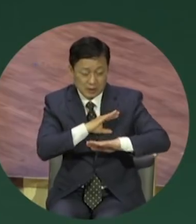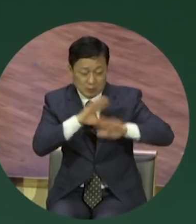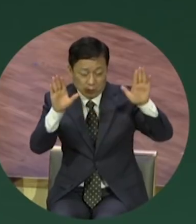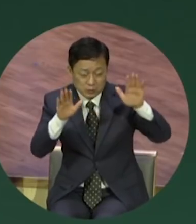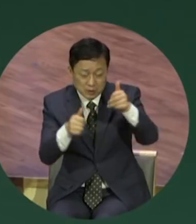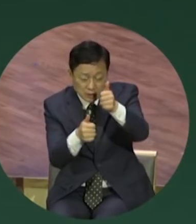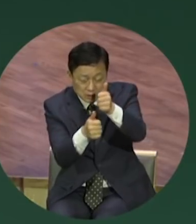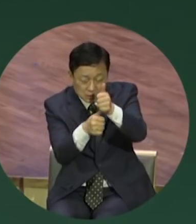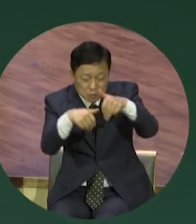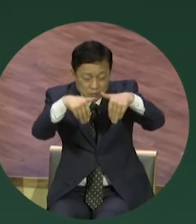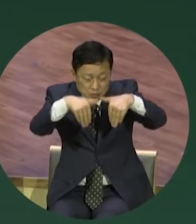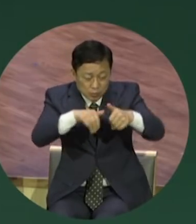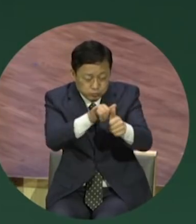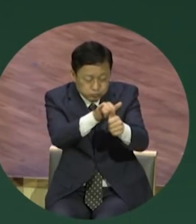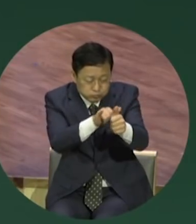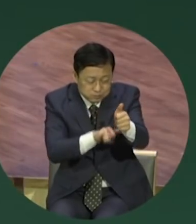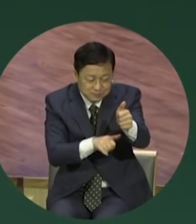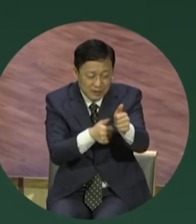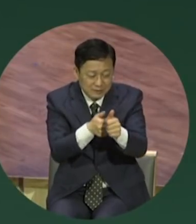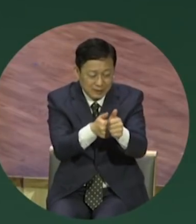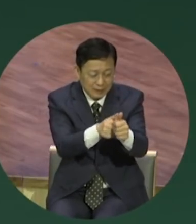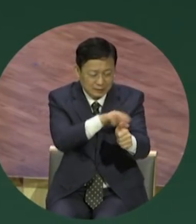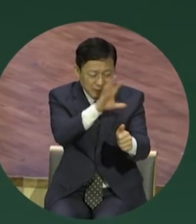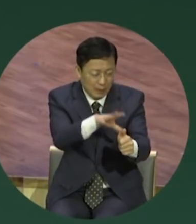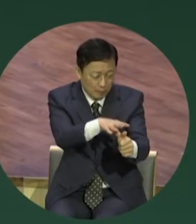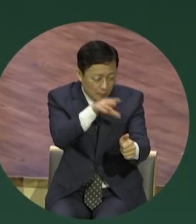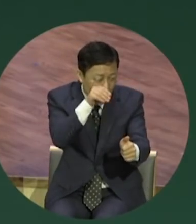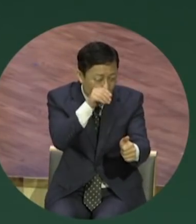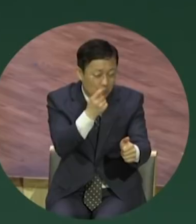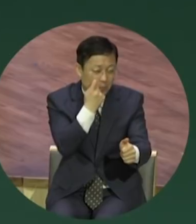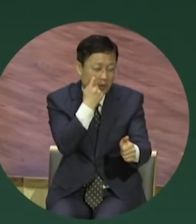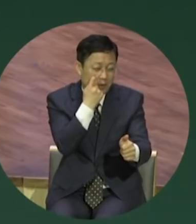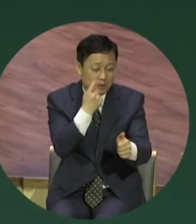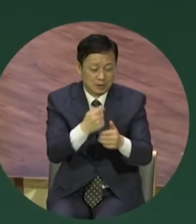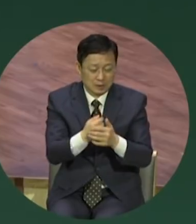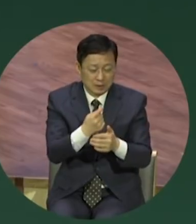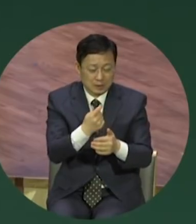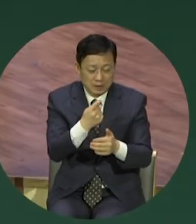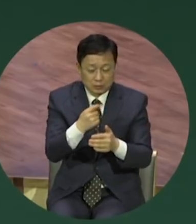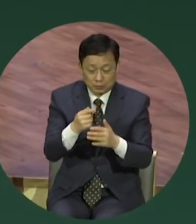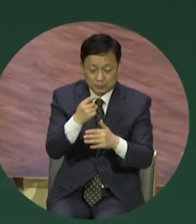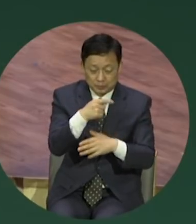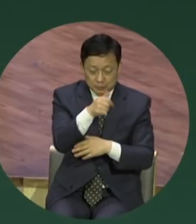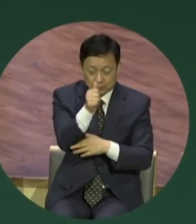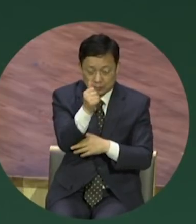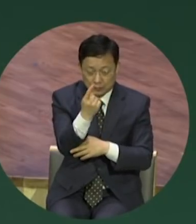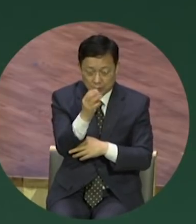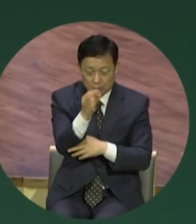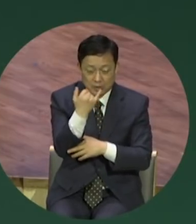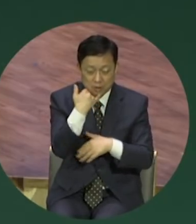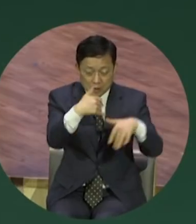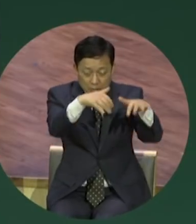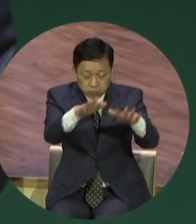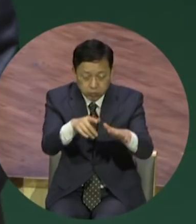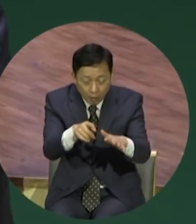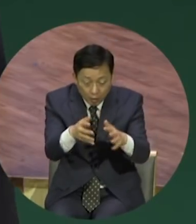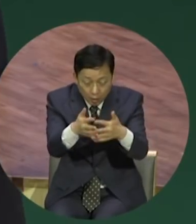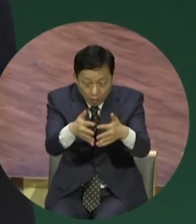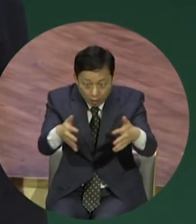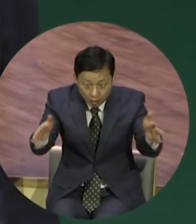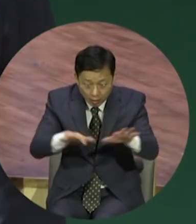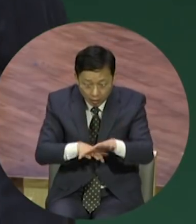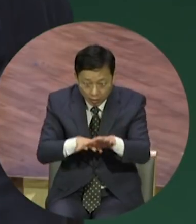from 그렇죠. Egypt to the Exodus, Joshua stood by Moses' side. 홍해 건너는 날 모세 옆에 있었어. In the day that the Israelites crossed the Red